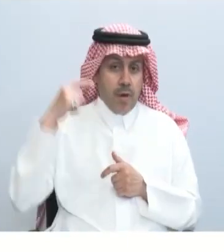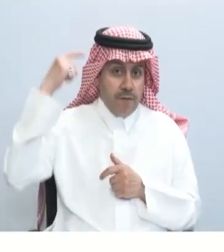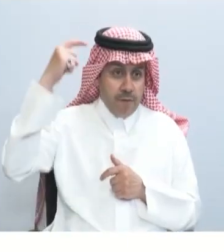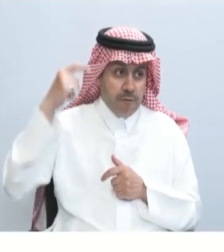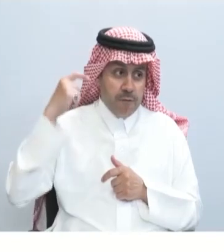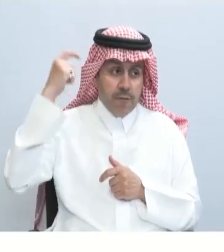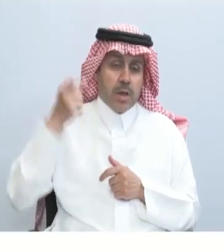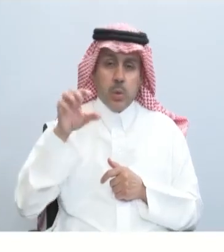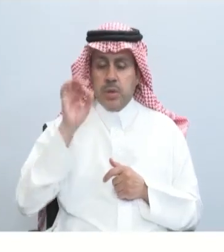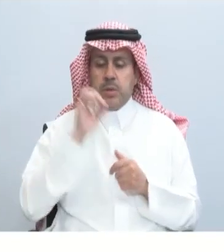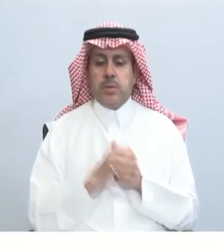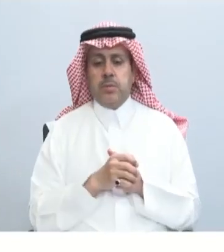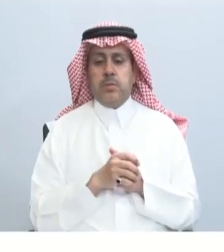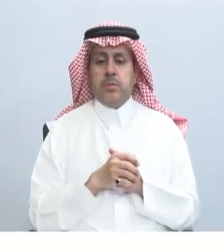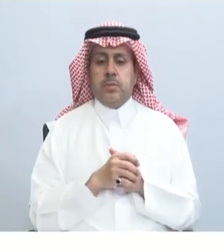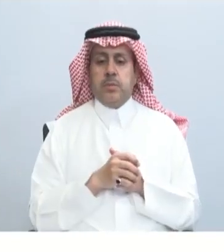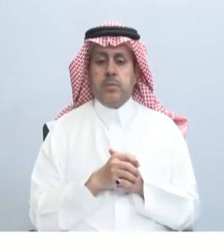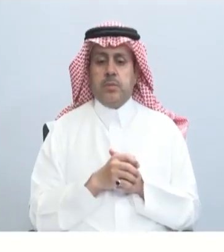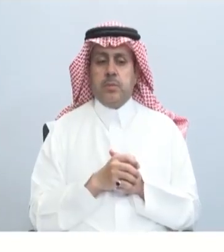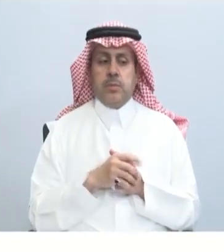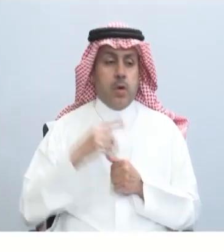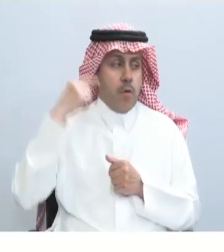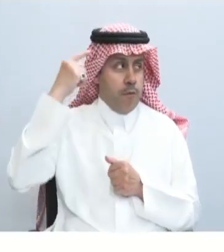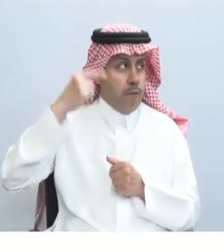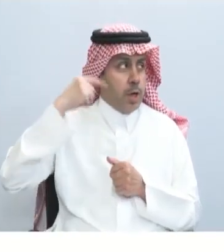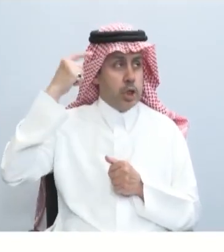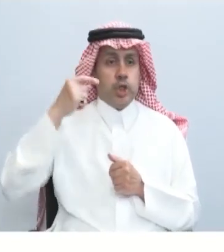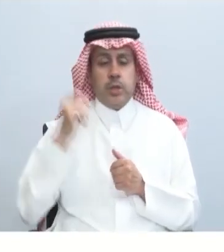واستنتج معي هيا نفكر